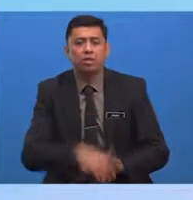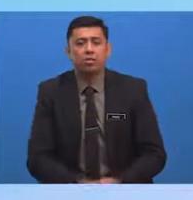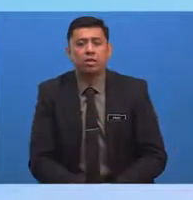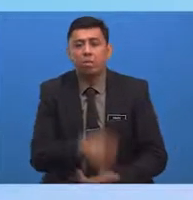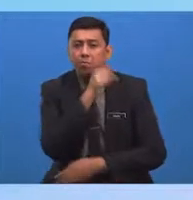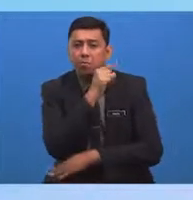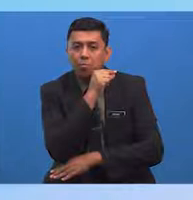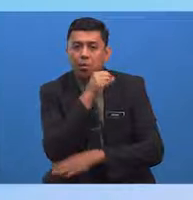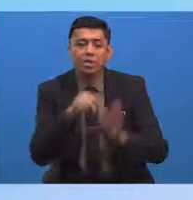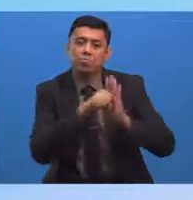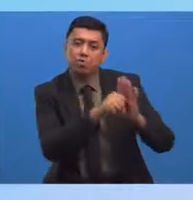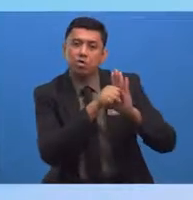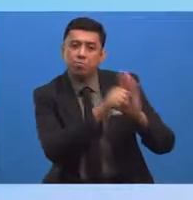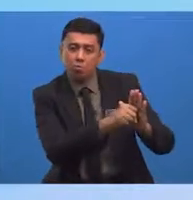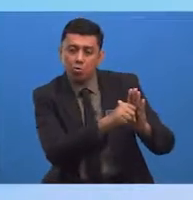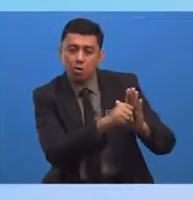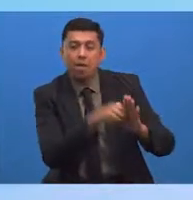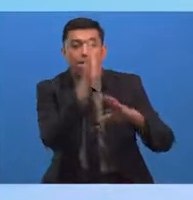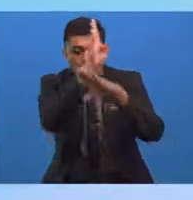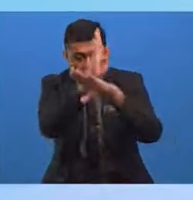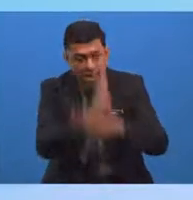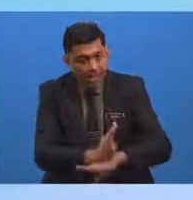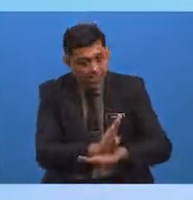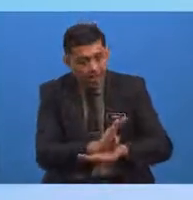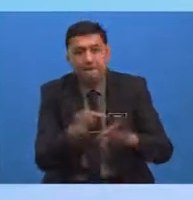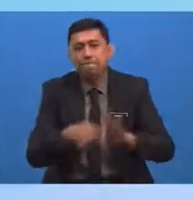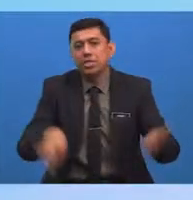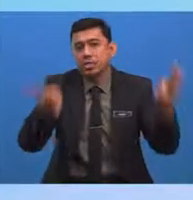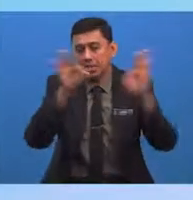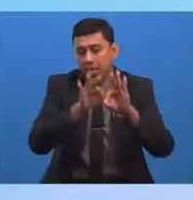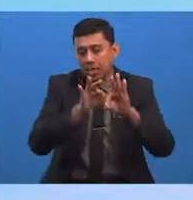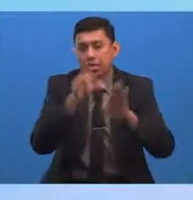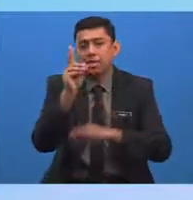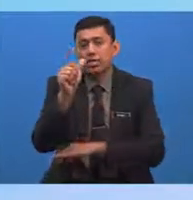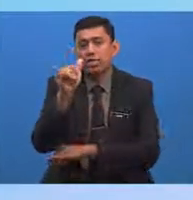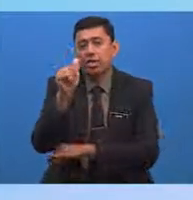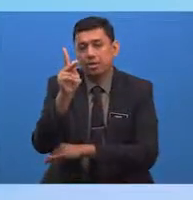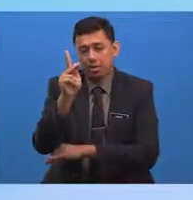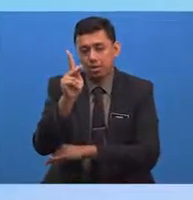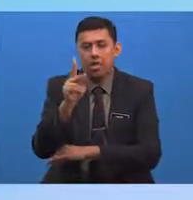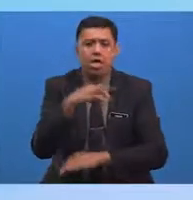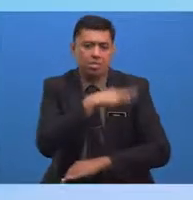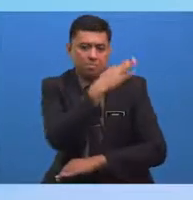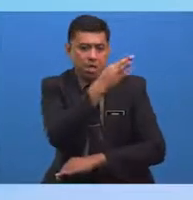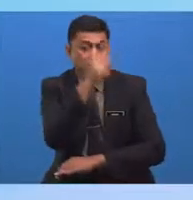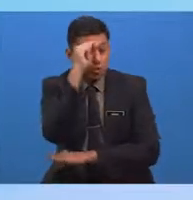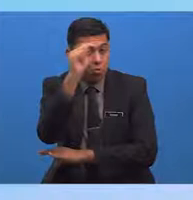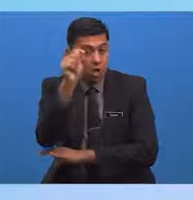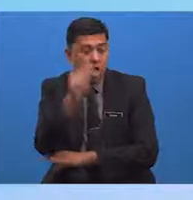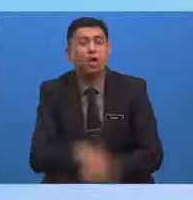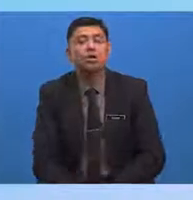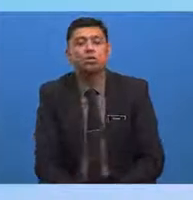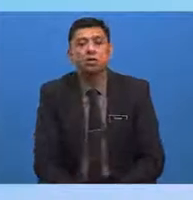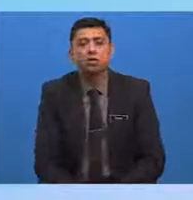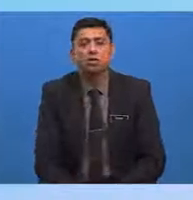ini adalah simbol-simbol budaya penting bagi masyarakat Dayak yang mewakili semangat Tuhan. Ia